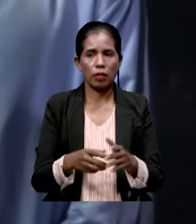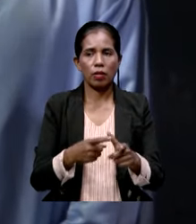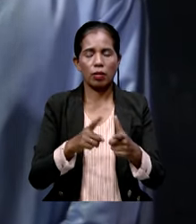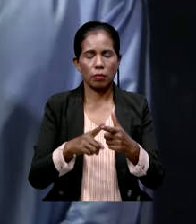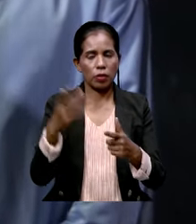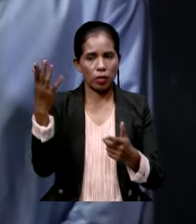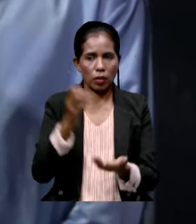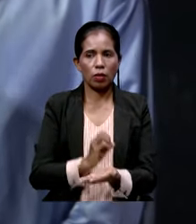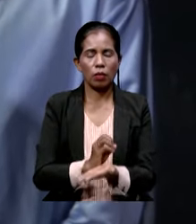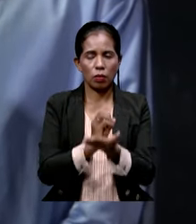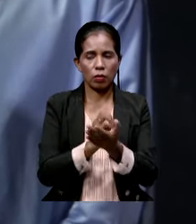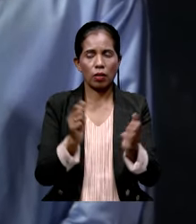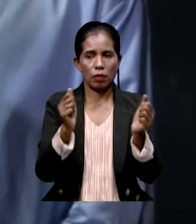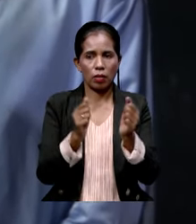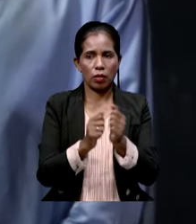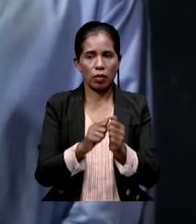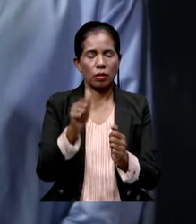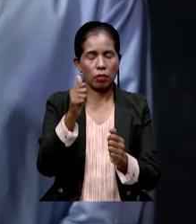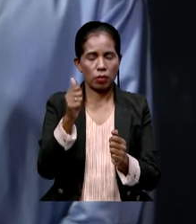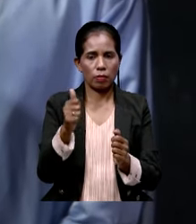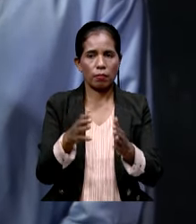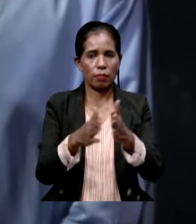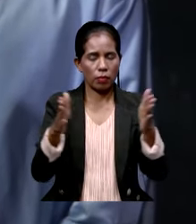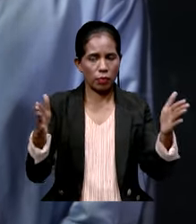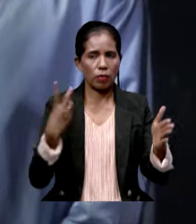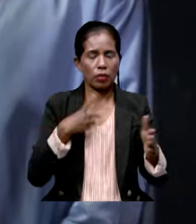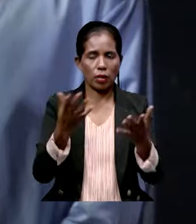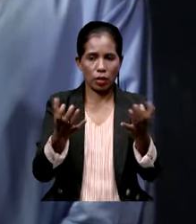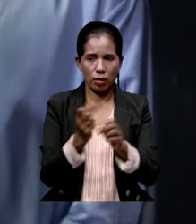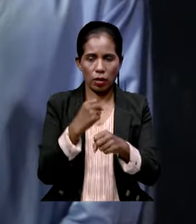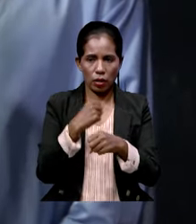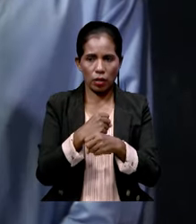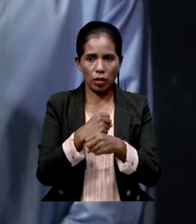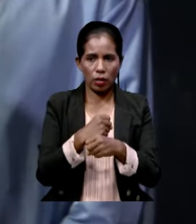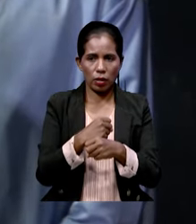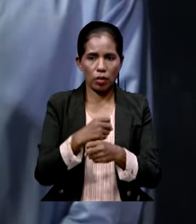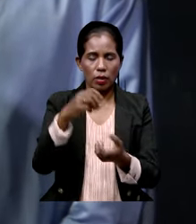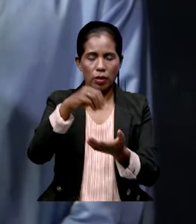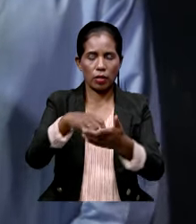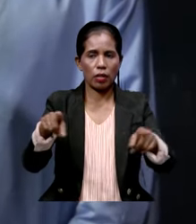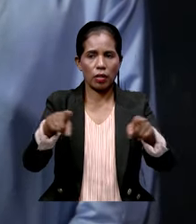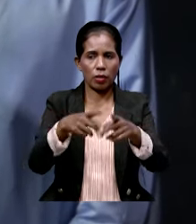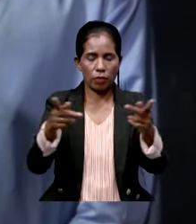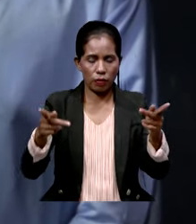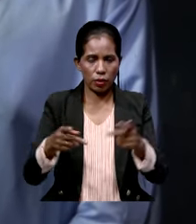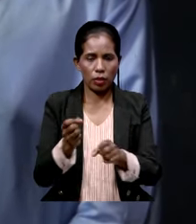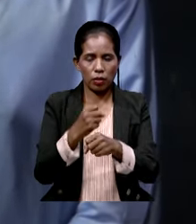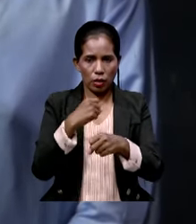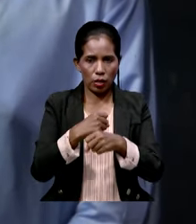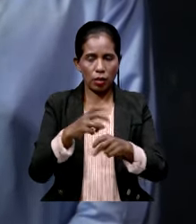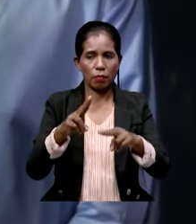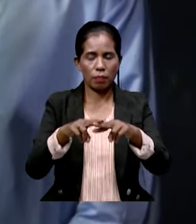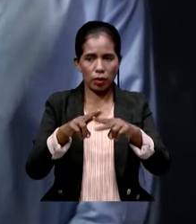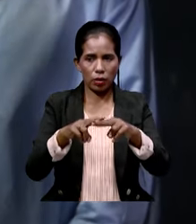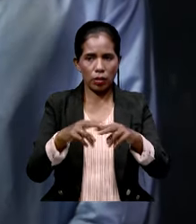Raiwa, ne provolta 10 hektares. Nebe, ida nema kita karak alarga tang, sayan sentro produsau ne, para